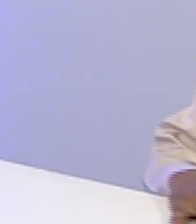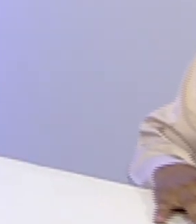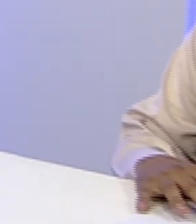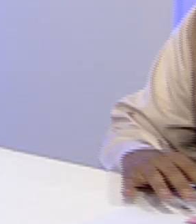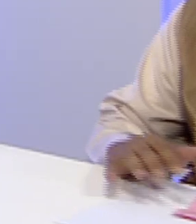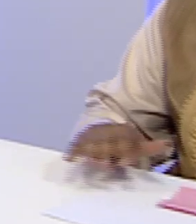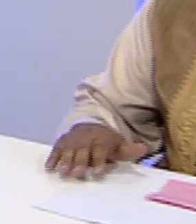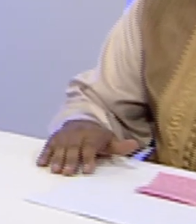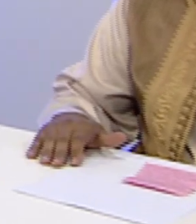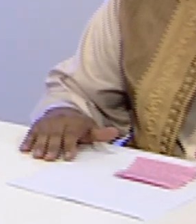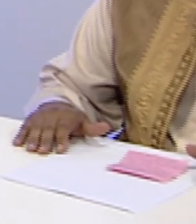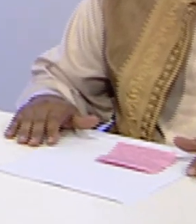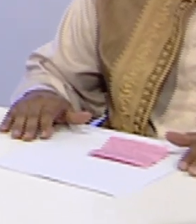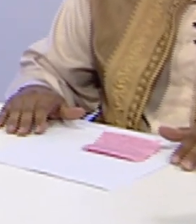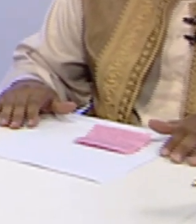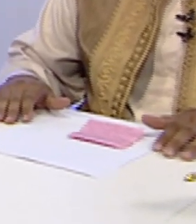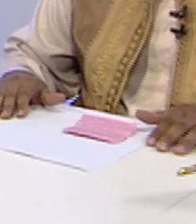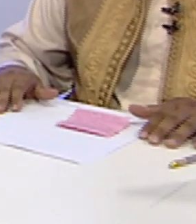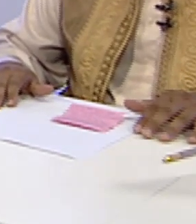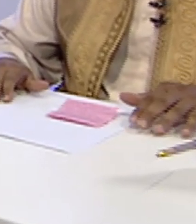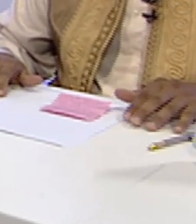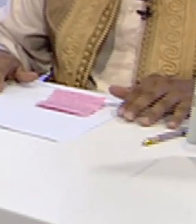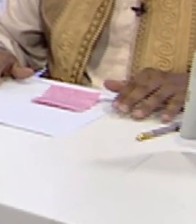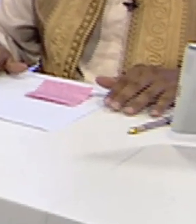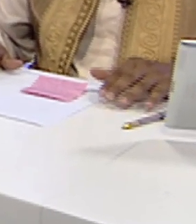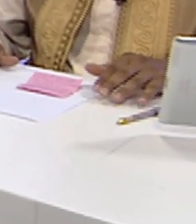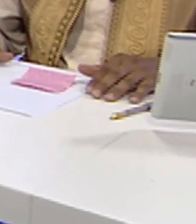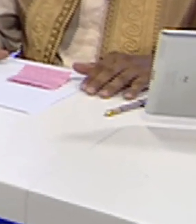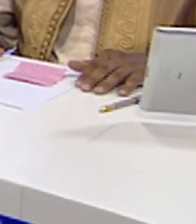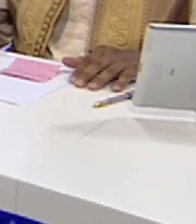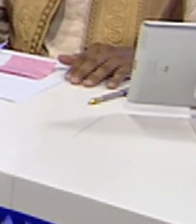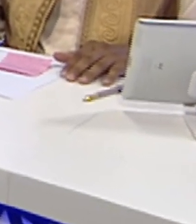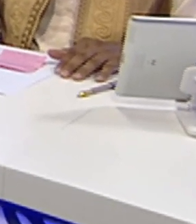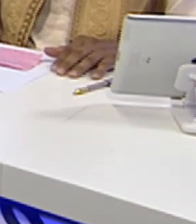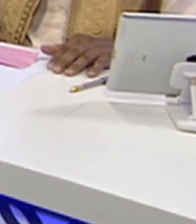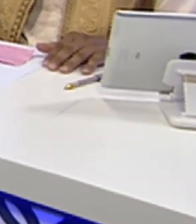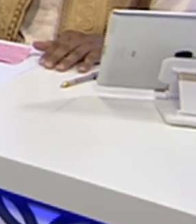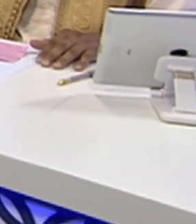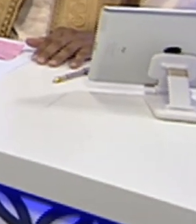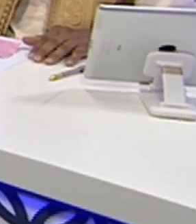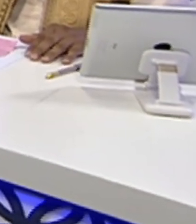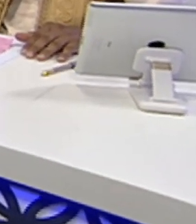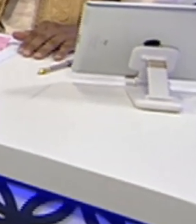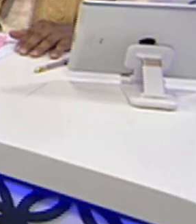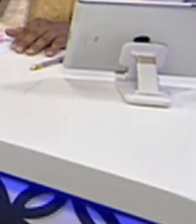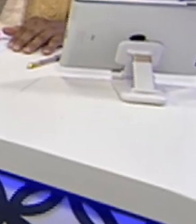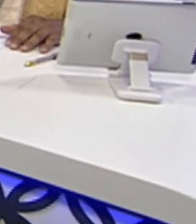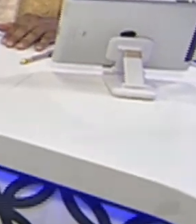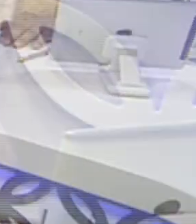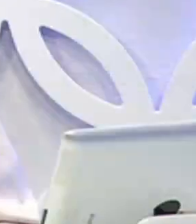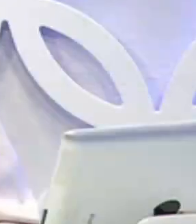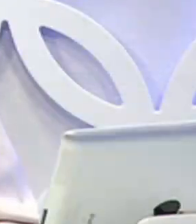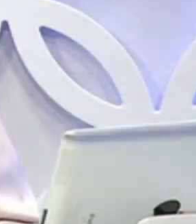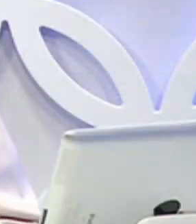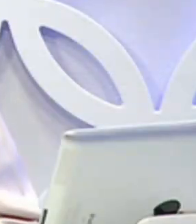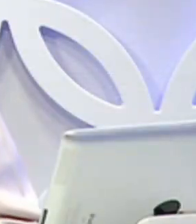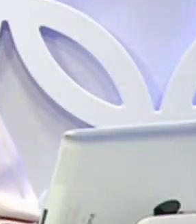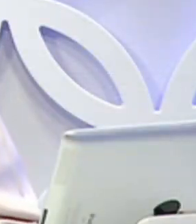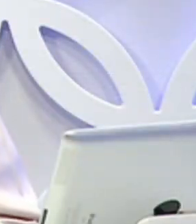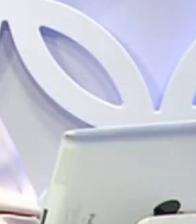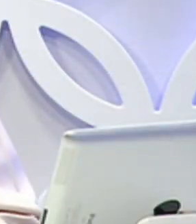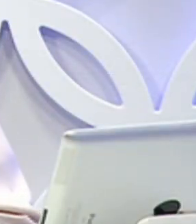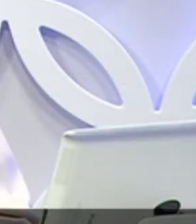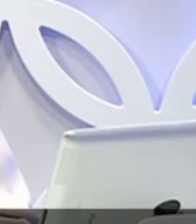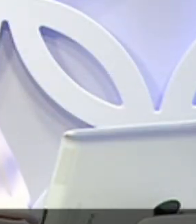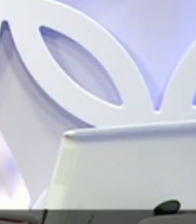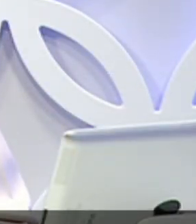لما فجئنا بعلمهم الغزير قرى ودورا نشاور. بسم